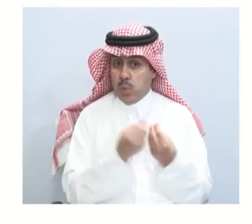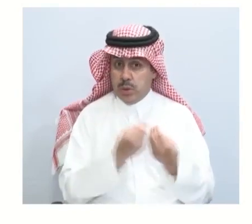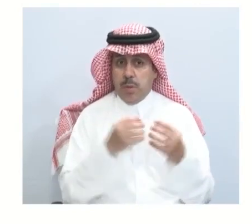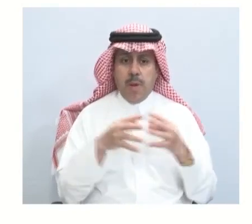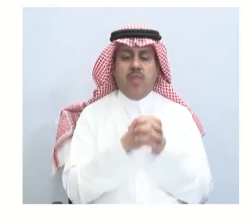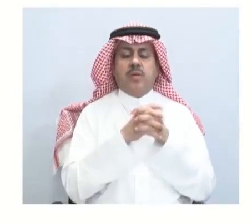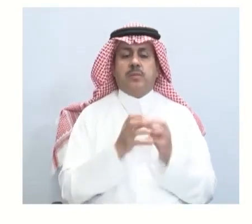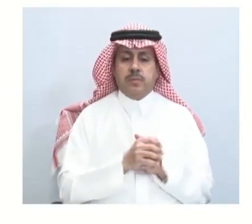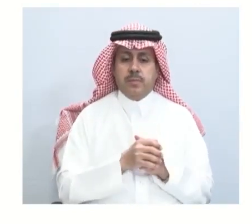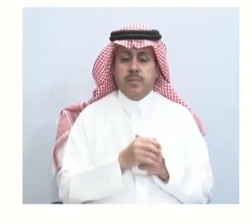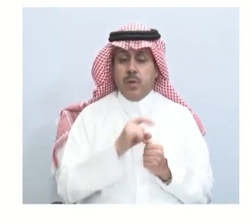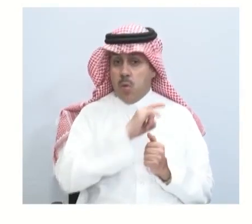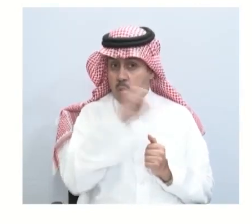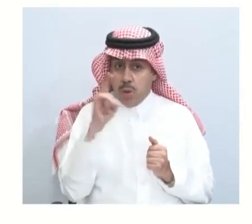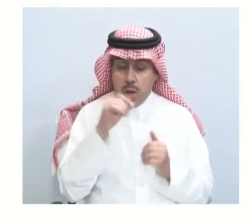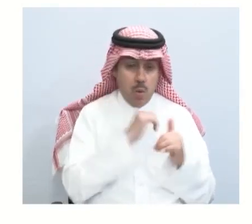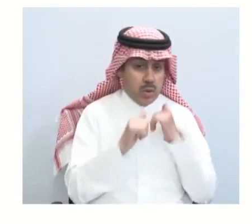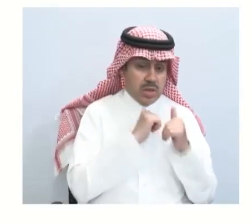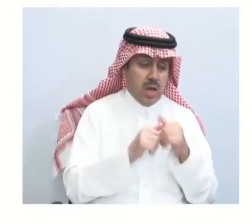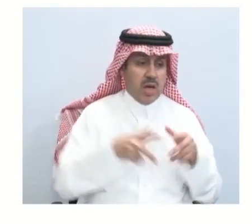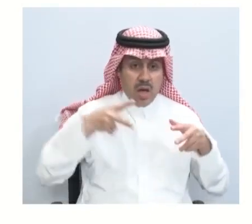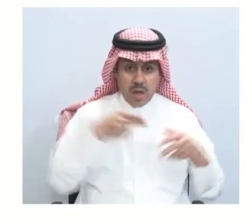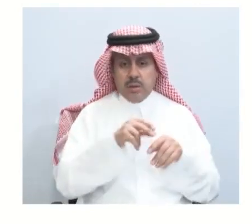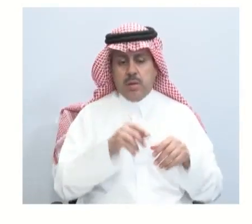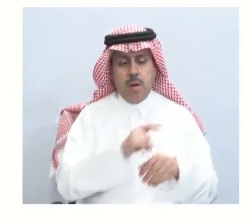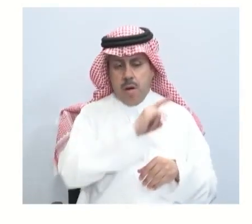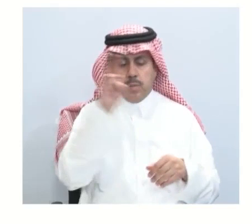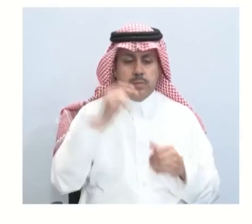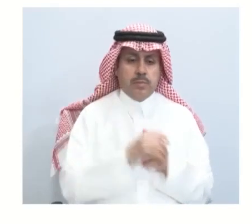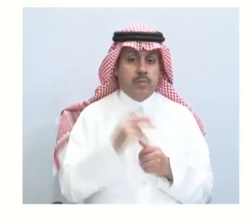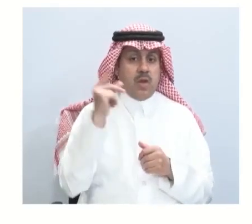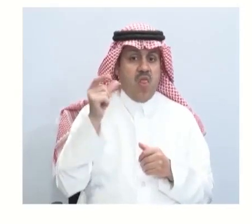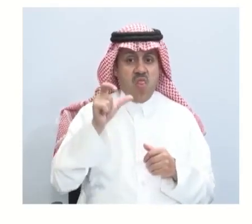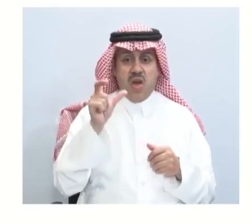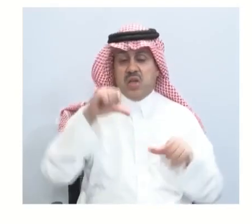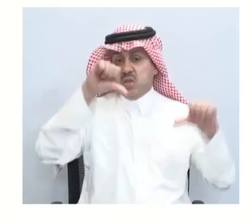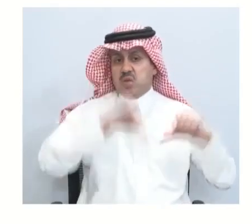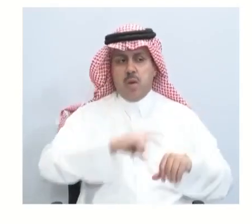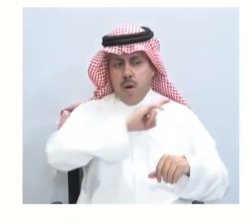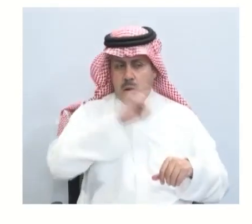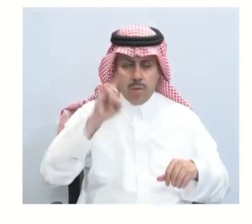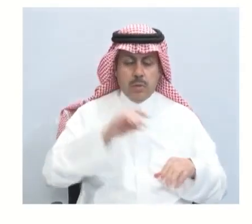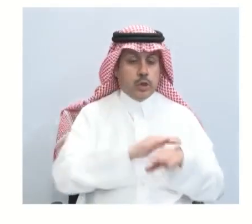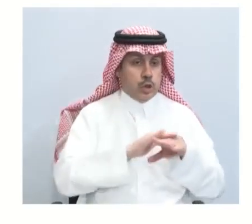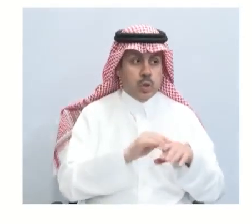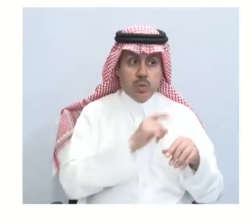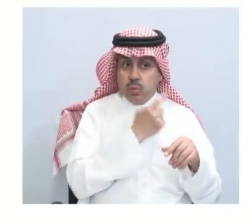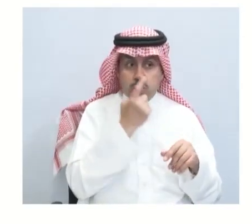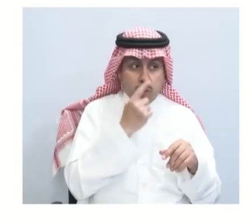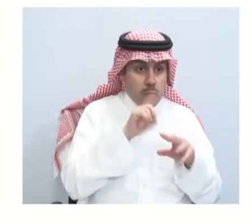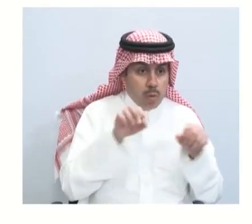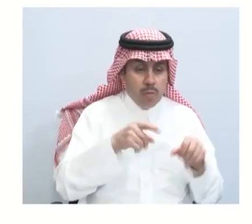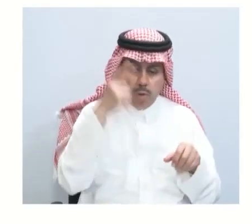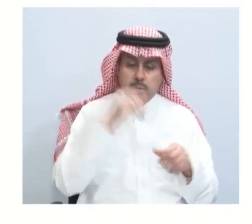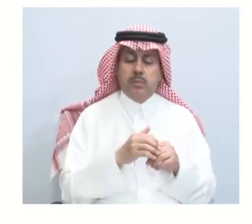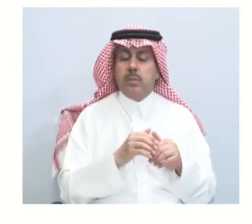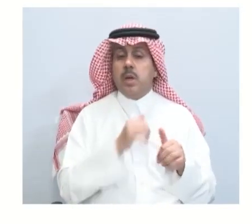وما ينهى عنه ينهى عن وسائله فتلك الامور الظن وكذلك التجسس والتحسس وغيرها هي من